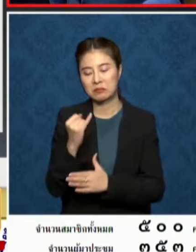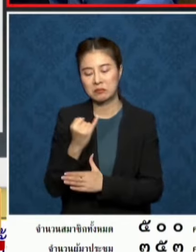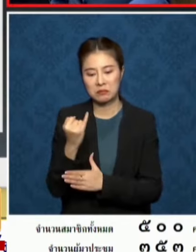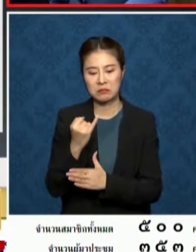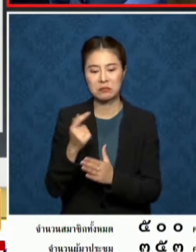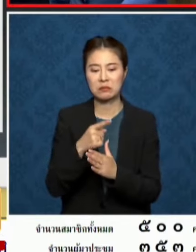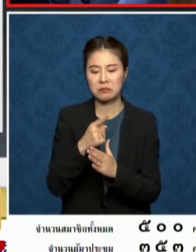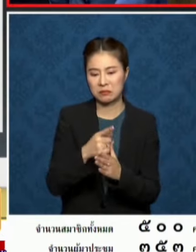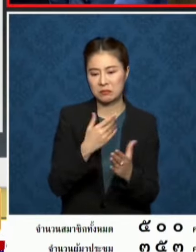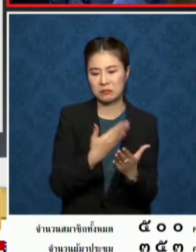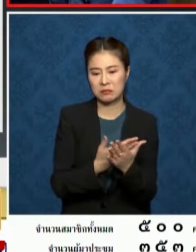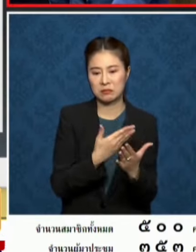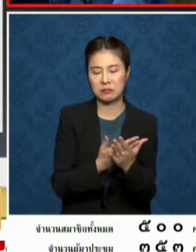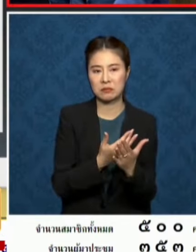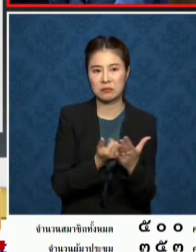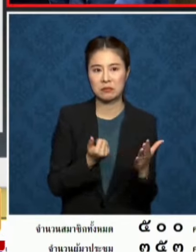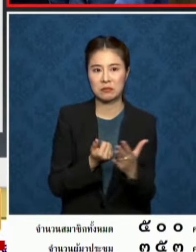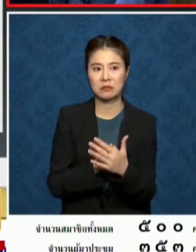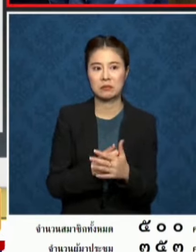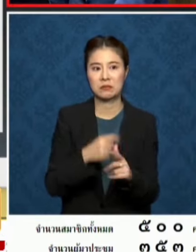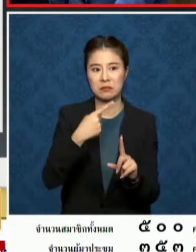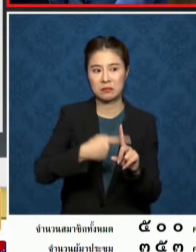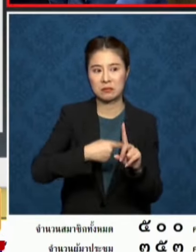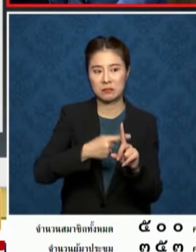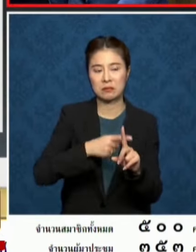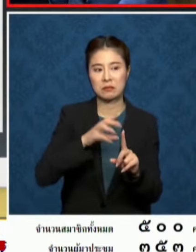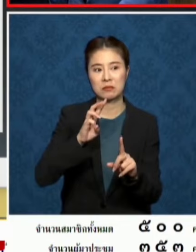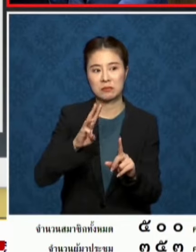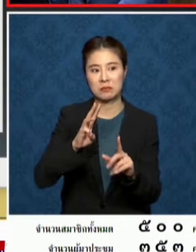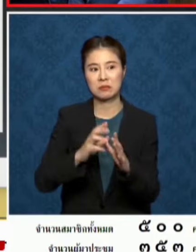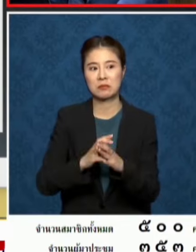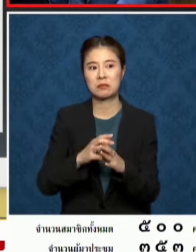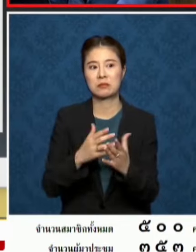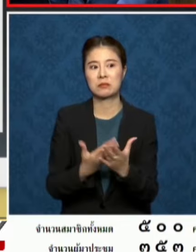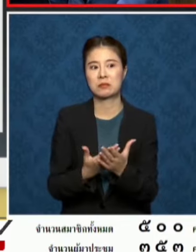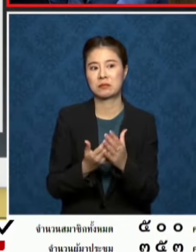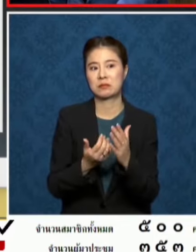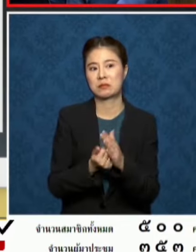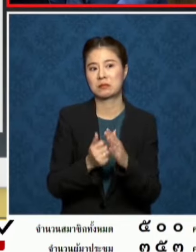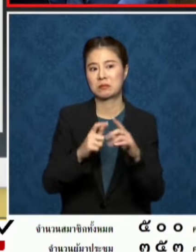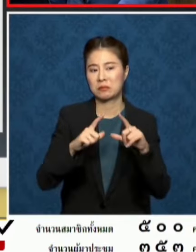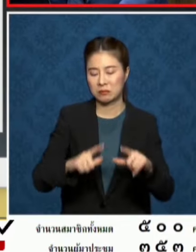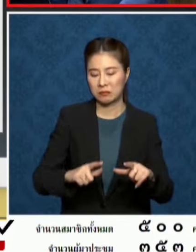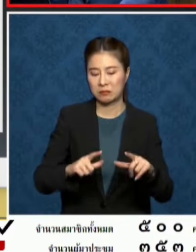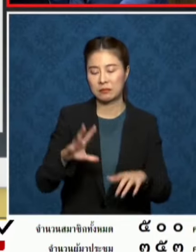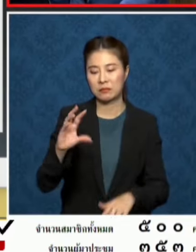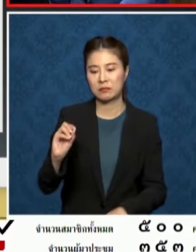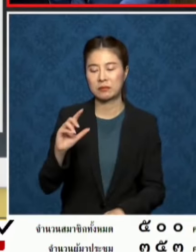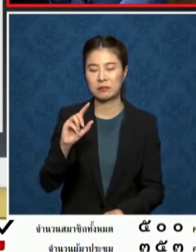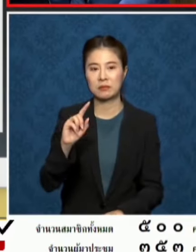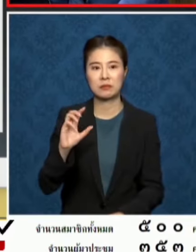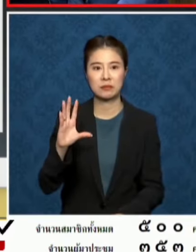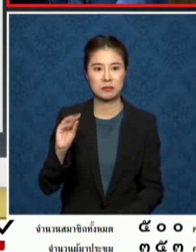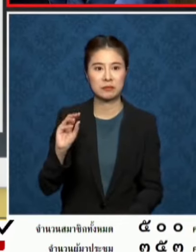คะเกือบ6เดือนนะเบิกจ่ายรายจ่ายลงทุนไปได้แค่ 55% เนี่ยก็ไม่สมควรที่